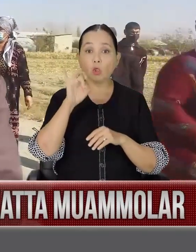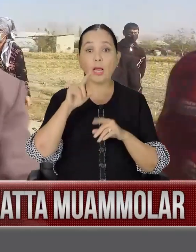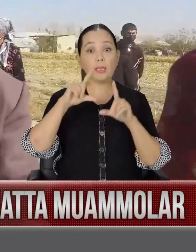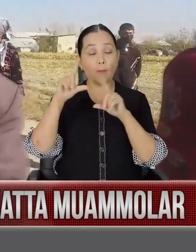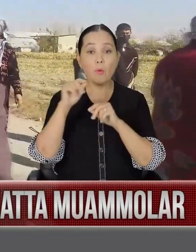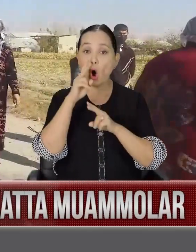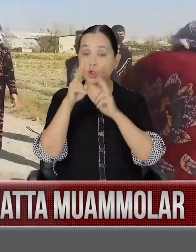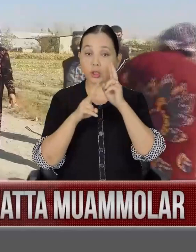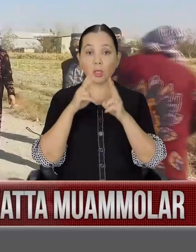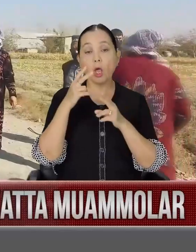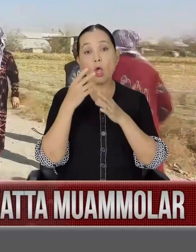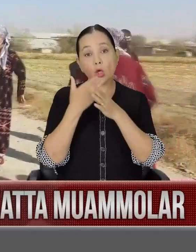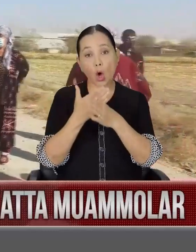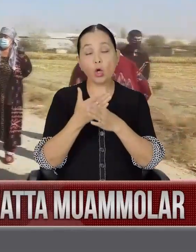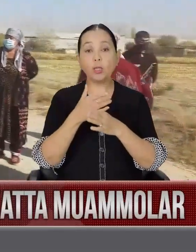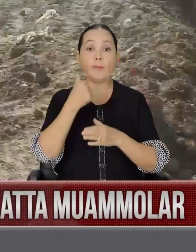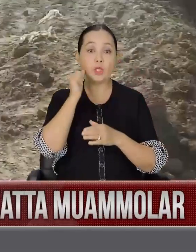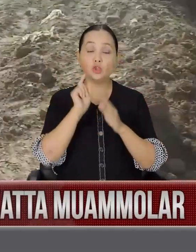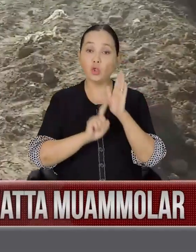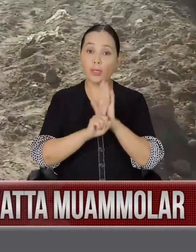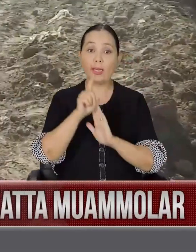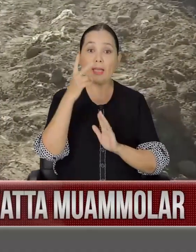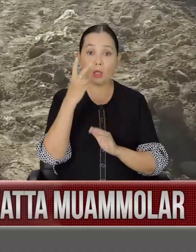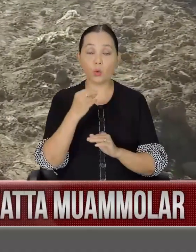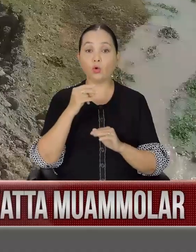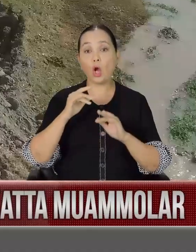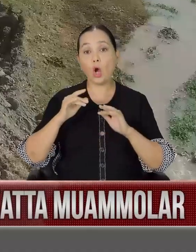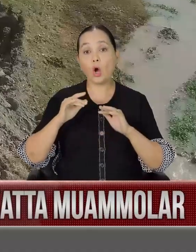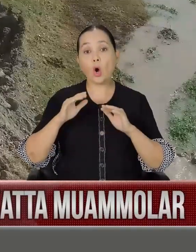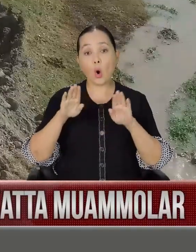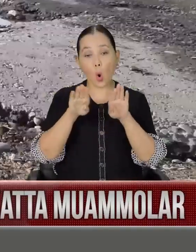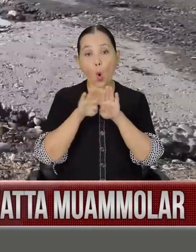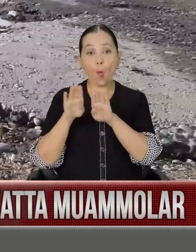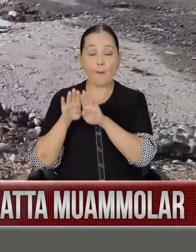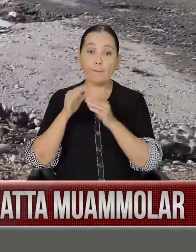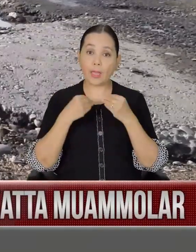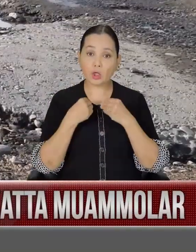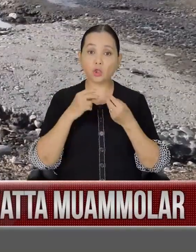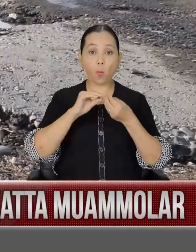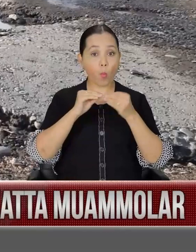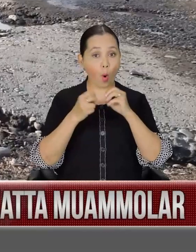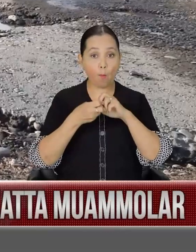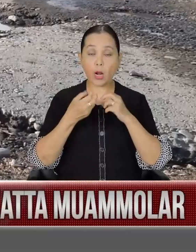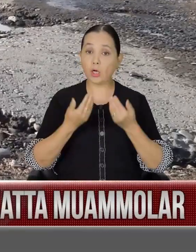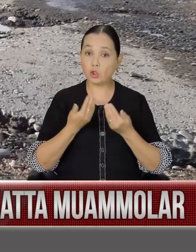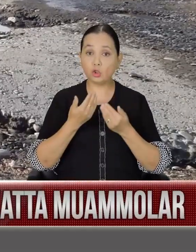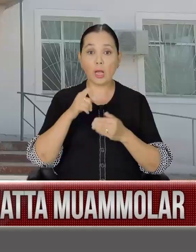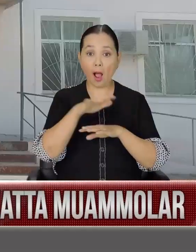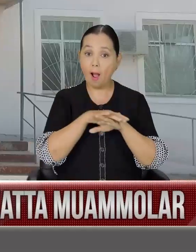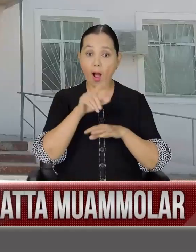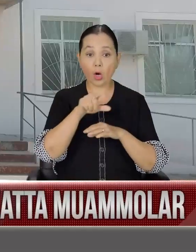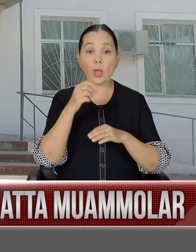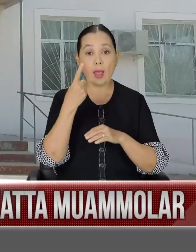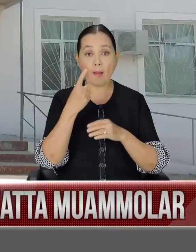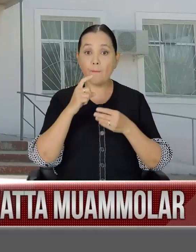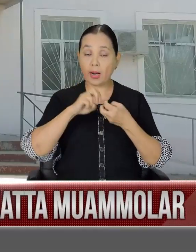bardık. Ozgani yordamdi bana keçeden beri 2 günde arasında tırpağımını köpü berişti. 10'ga yakın muammolar içinde yaşayotgan aholining yana